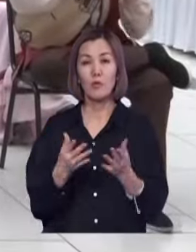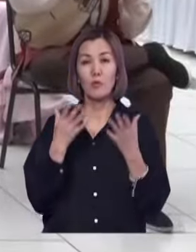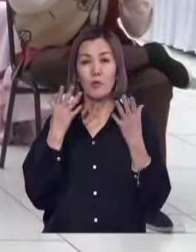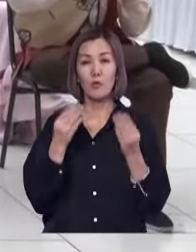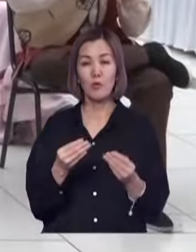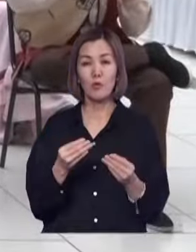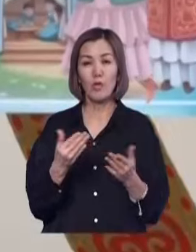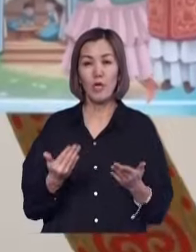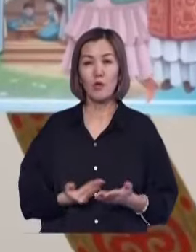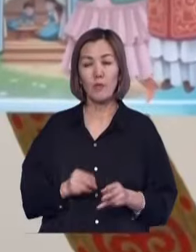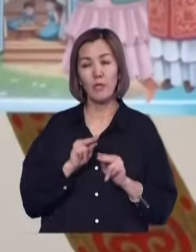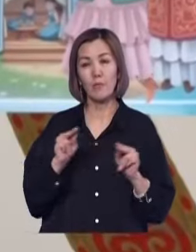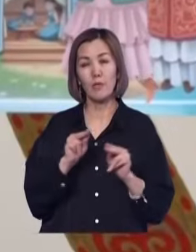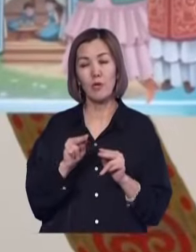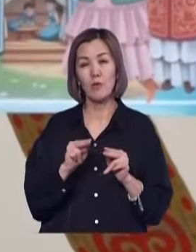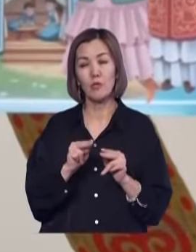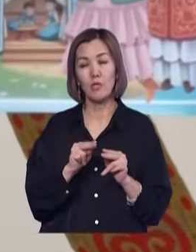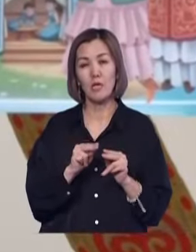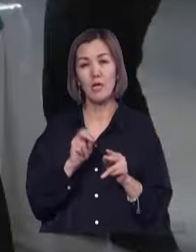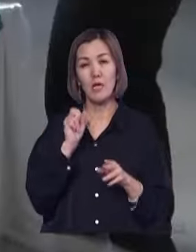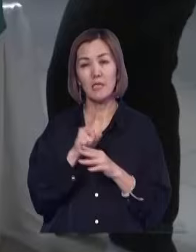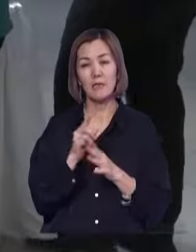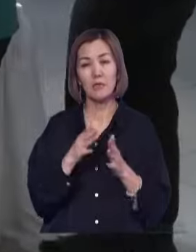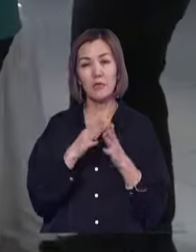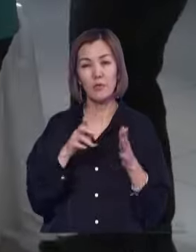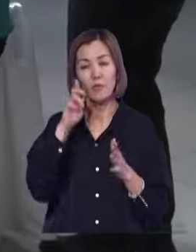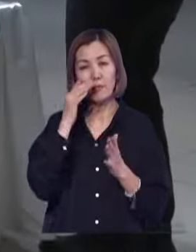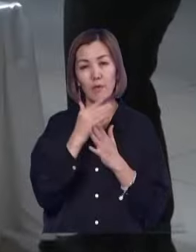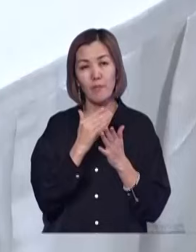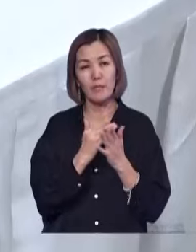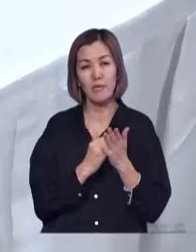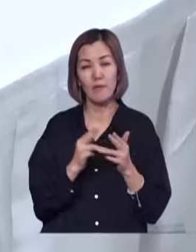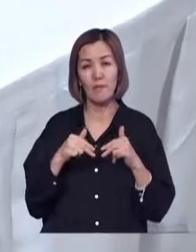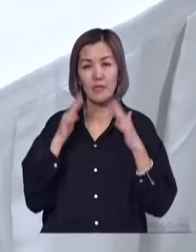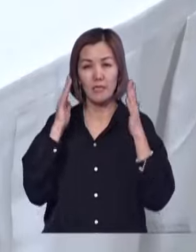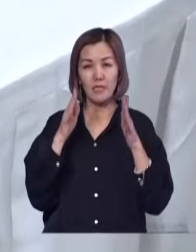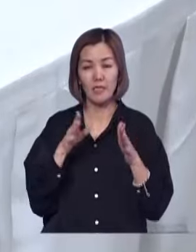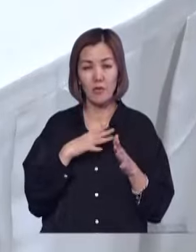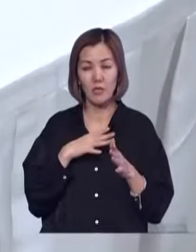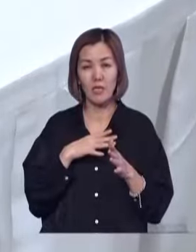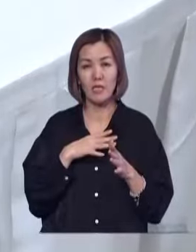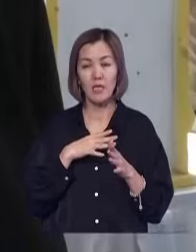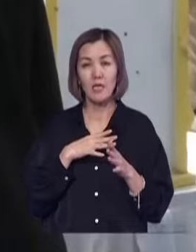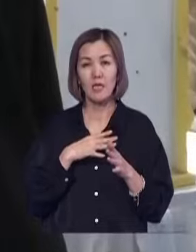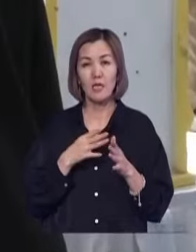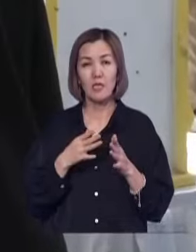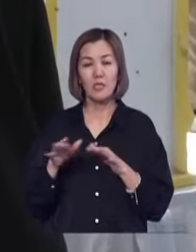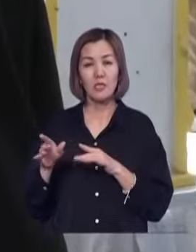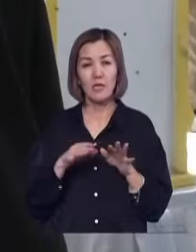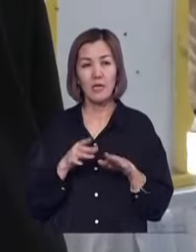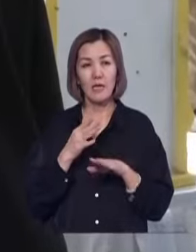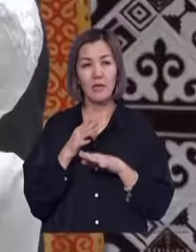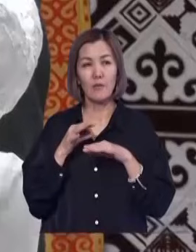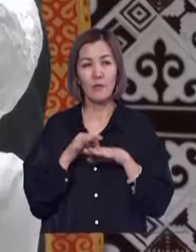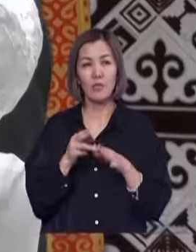әлеуметтік педагогтарға сұраныс жоғары. Әсіресе мектеп бағдарламасында маман жұмысына баса назар аударылады. Аудан көлемінде өткен шара да соның бір